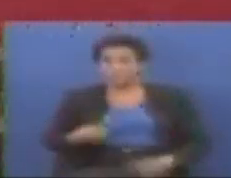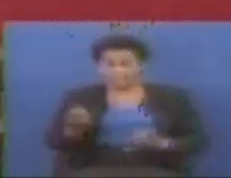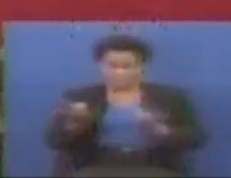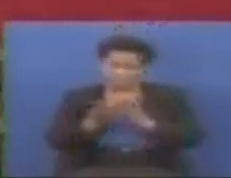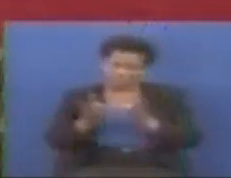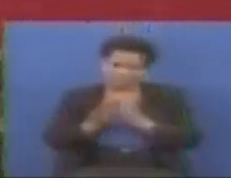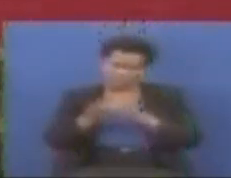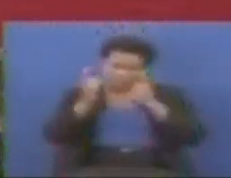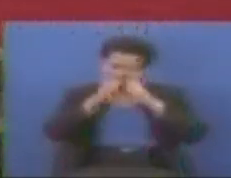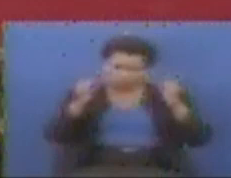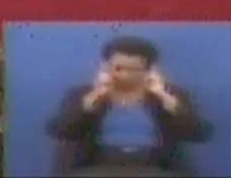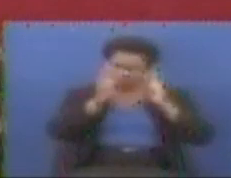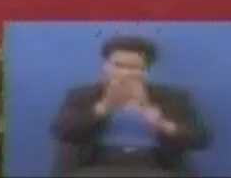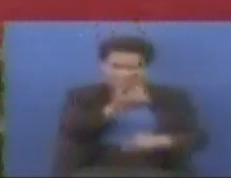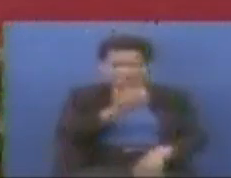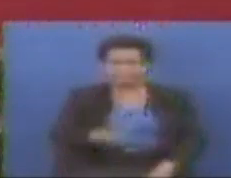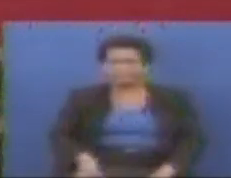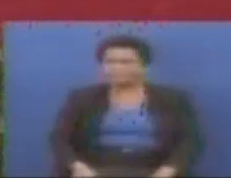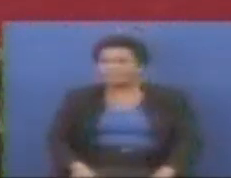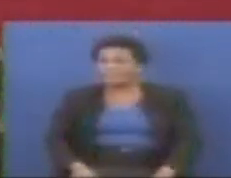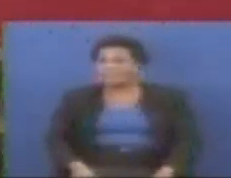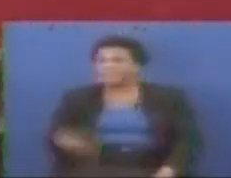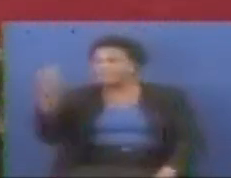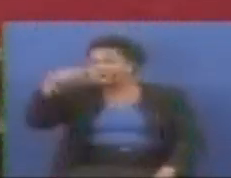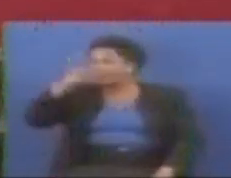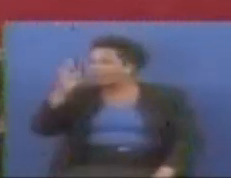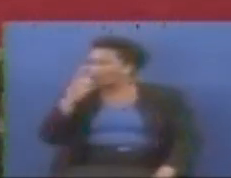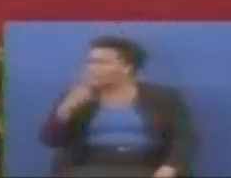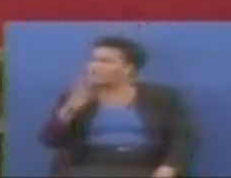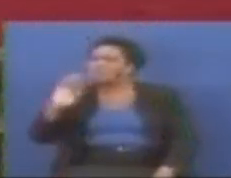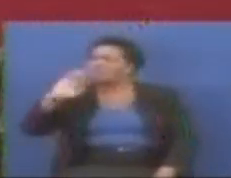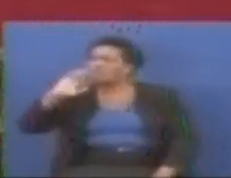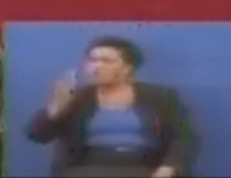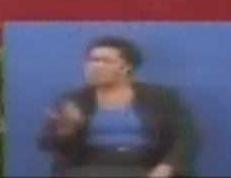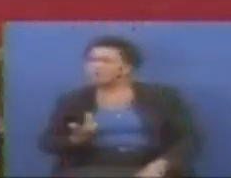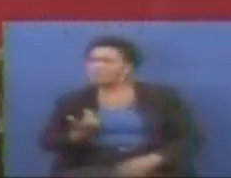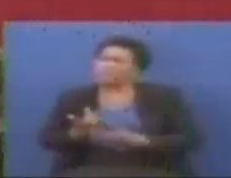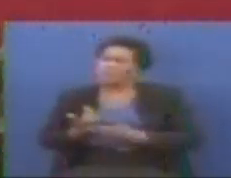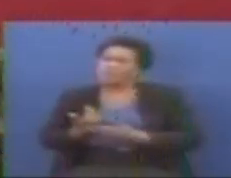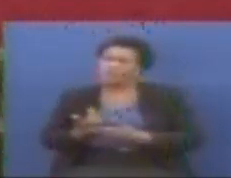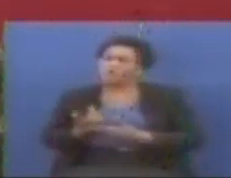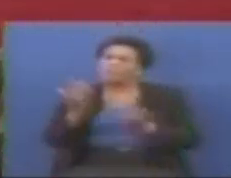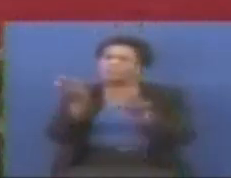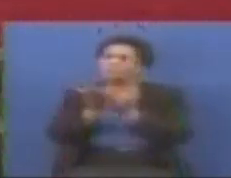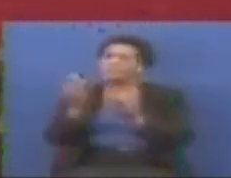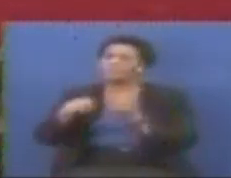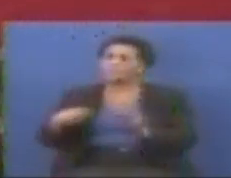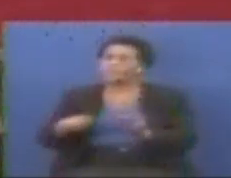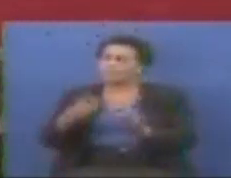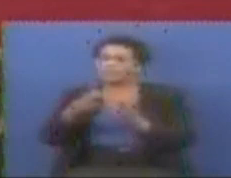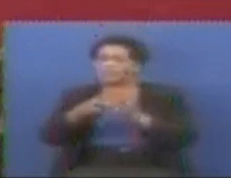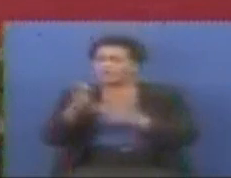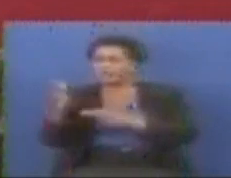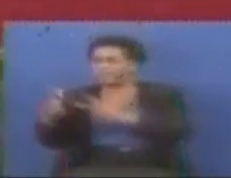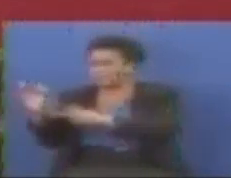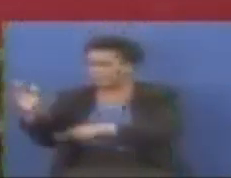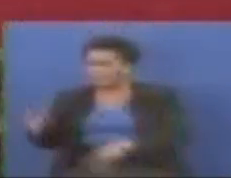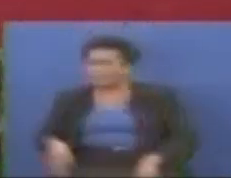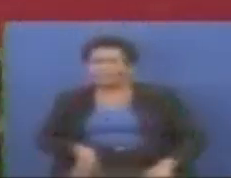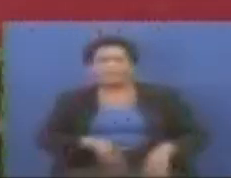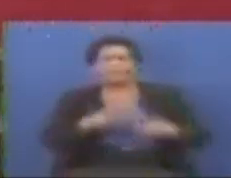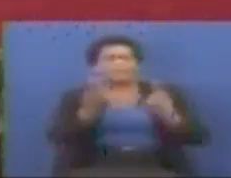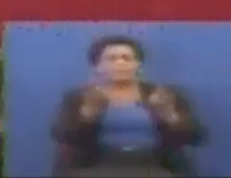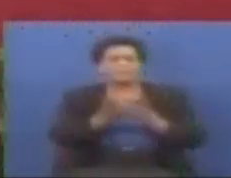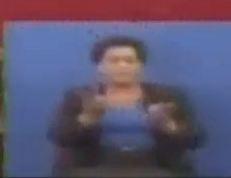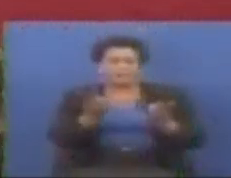tunataka kuwachukua na walaibu wote waliotengamaa, tuwafundishe ujuzi waweze kujiajiri, waondokane